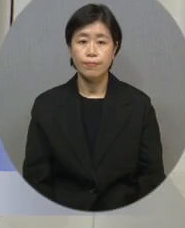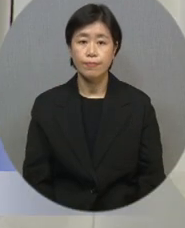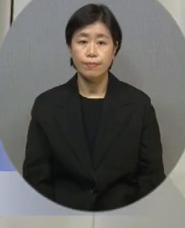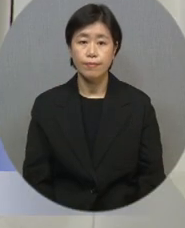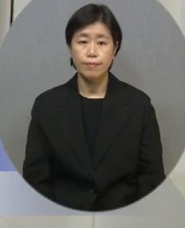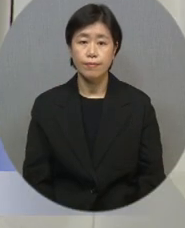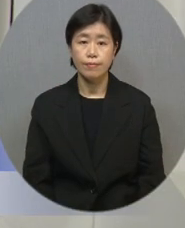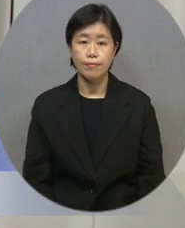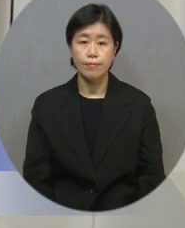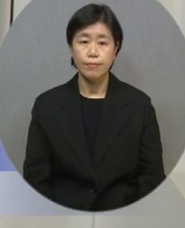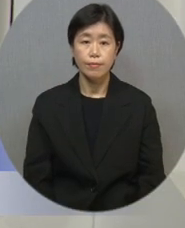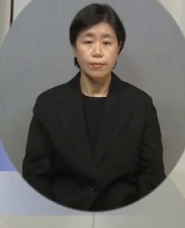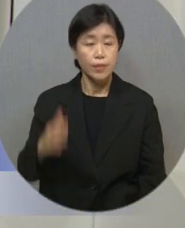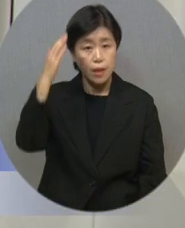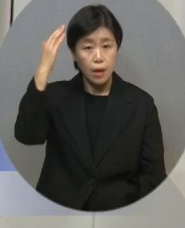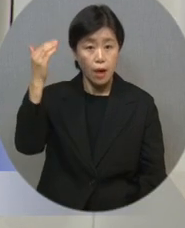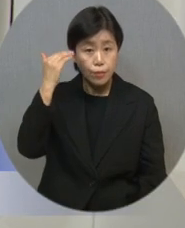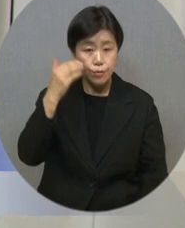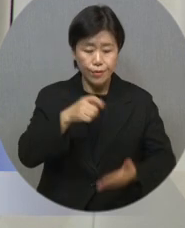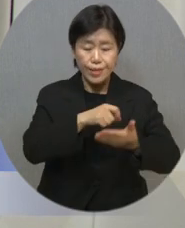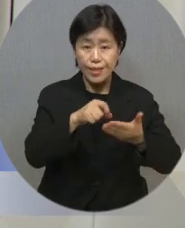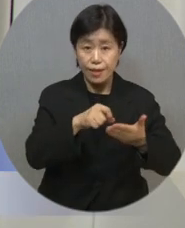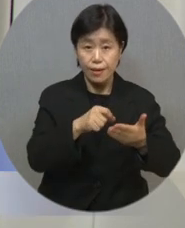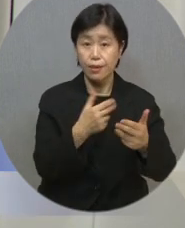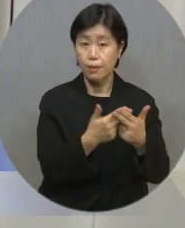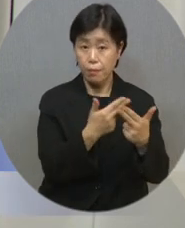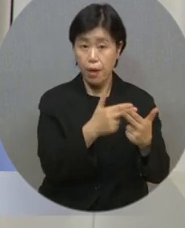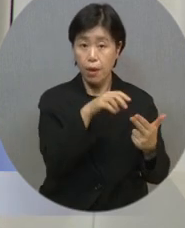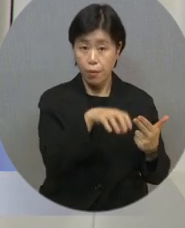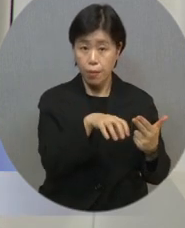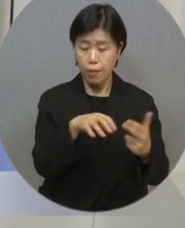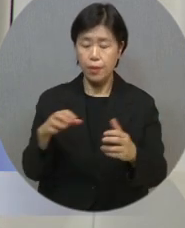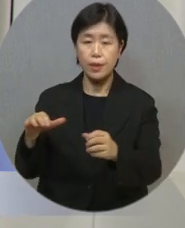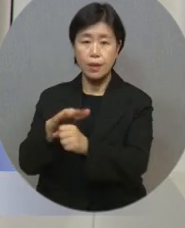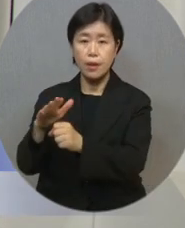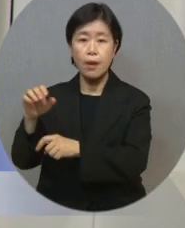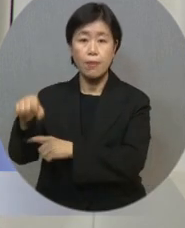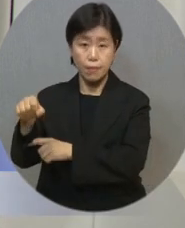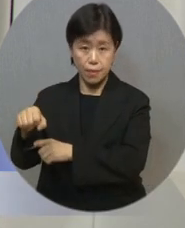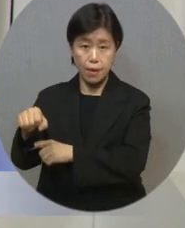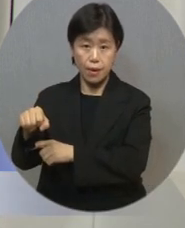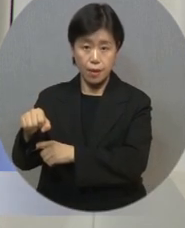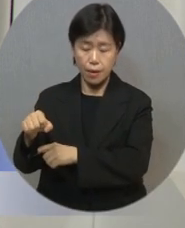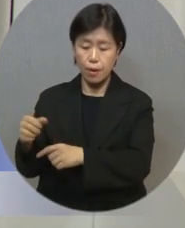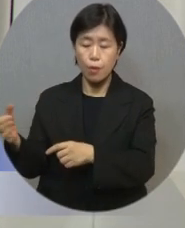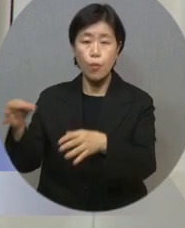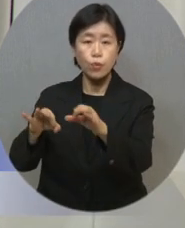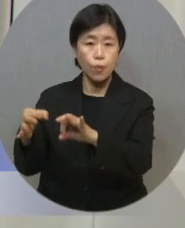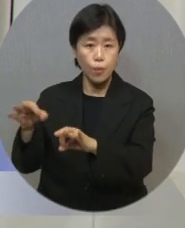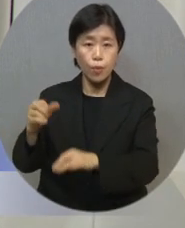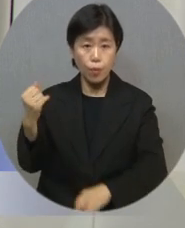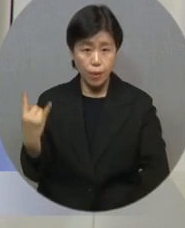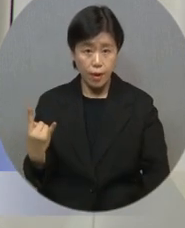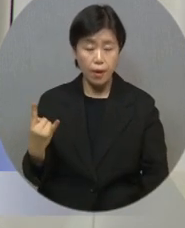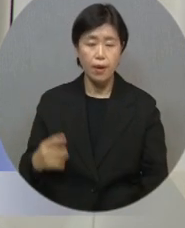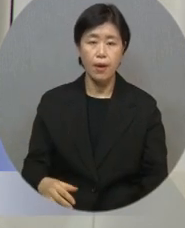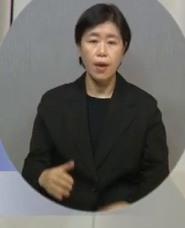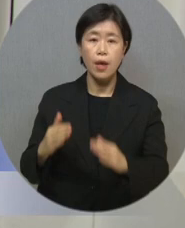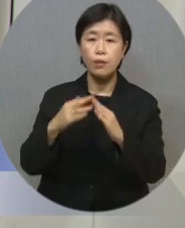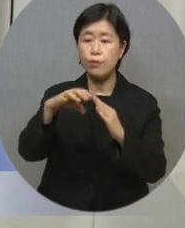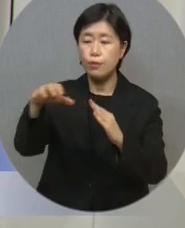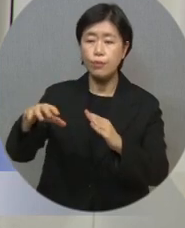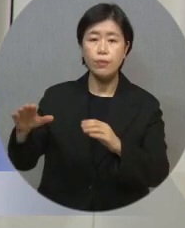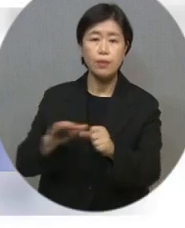밝혔습니다 12년입니다 한국 기자협회가 사랑의 열매 사회 복제 공동 모금회의 이웃사랑 성금으로 1천만